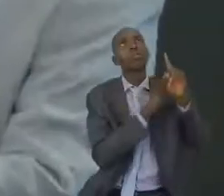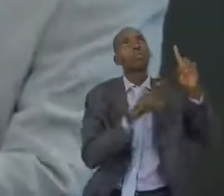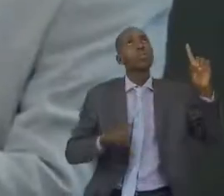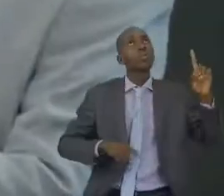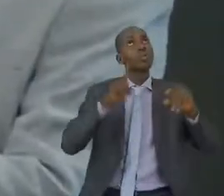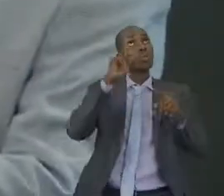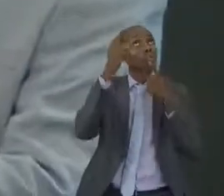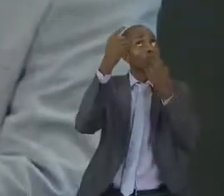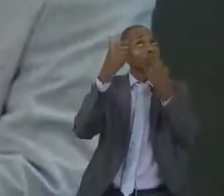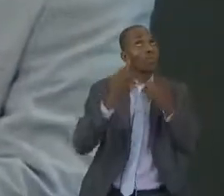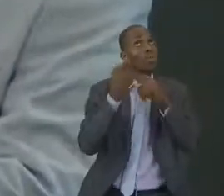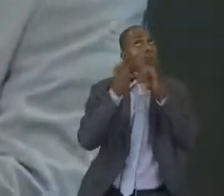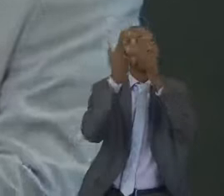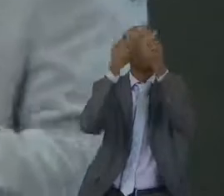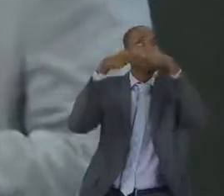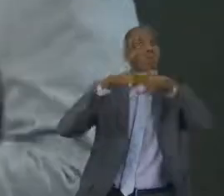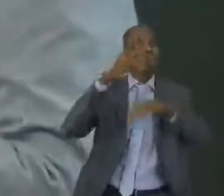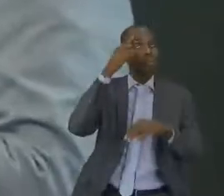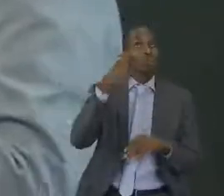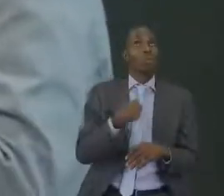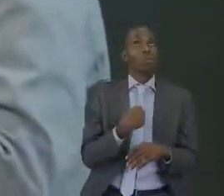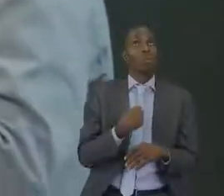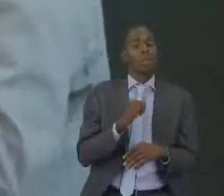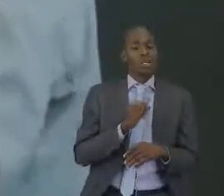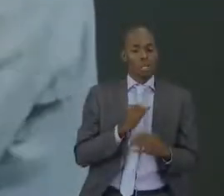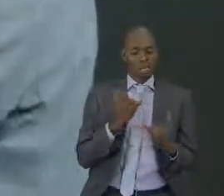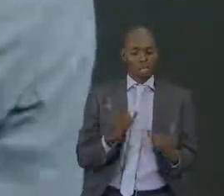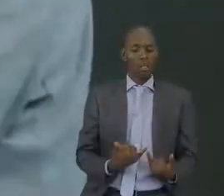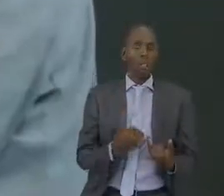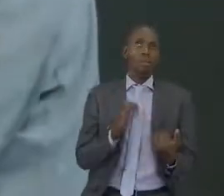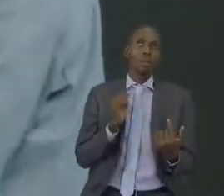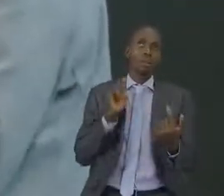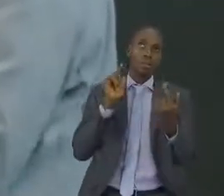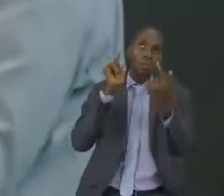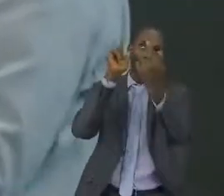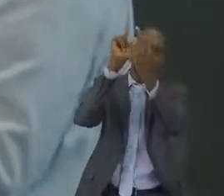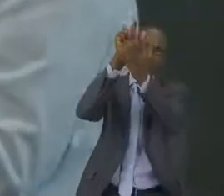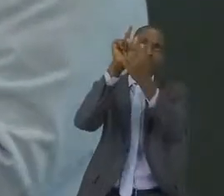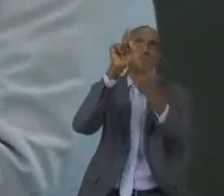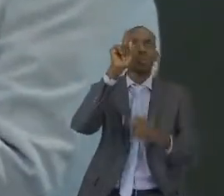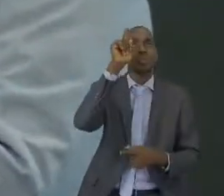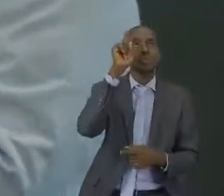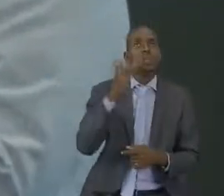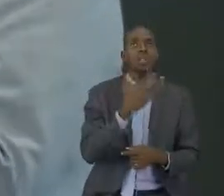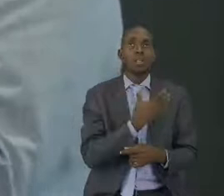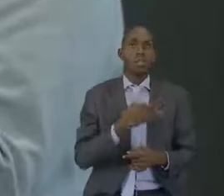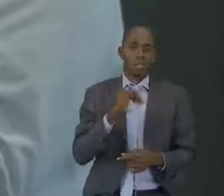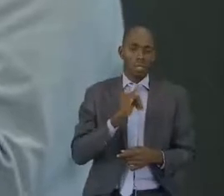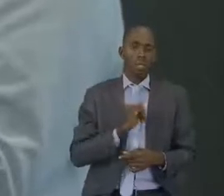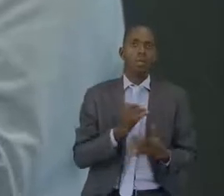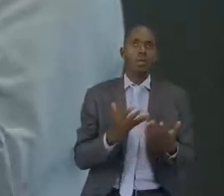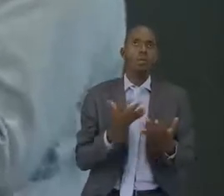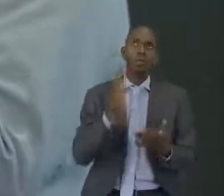venu du ciel pour moi. Maintenant, je viens à toi et je veux cette nouvelle